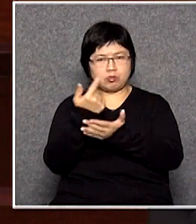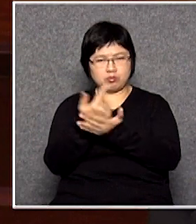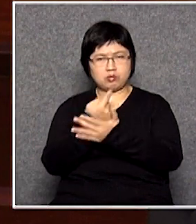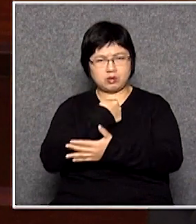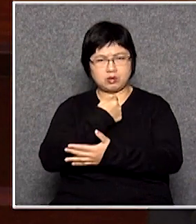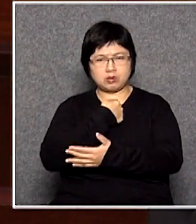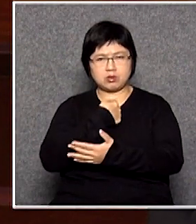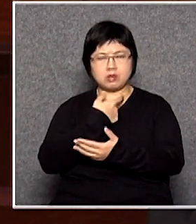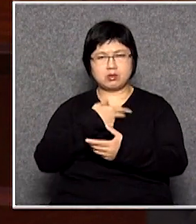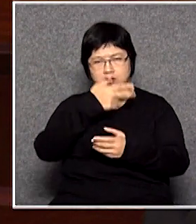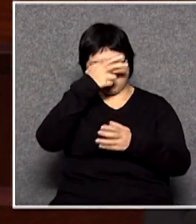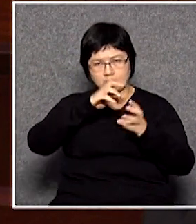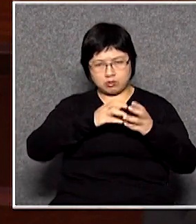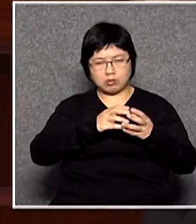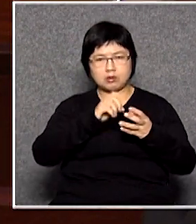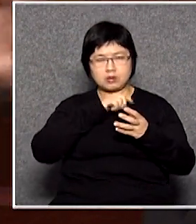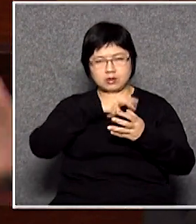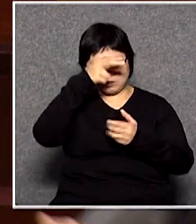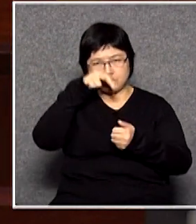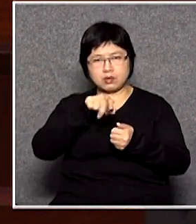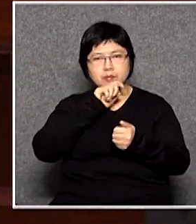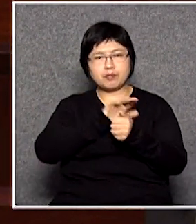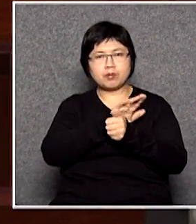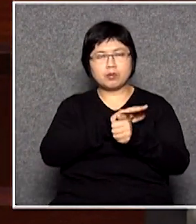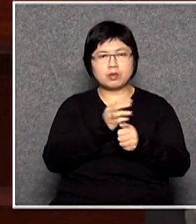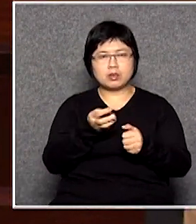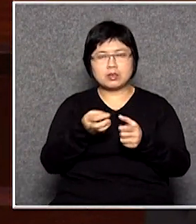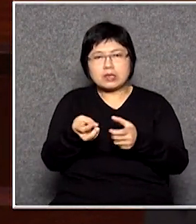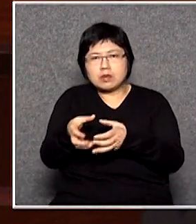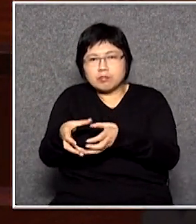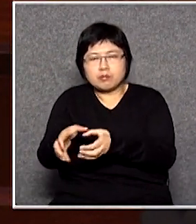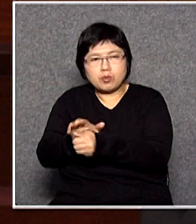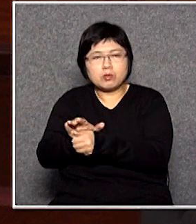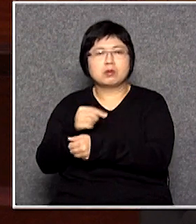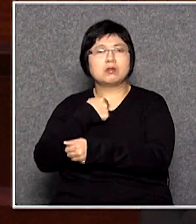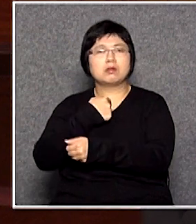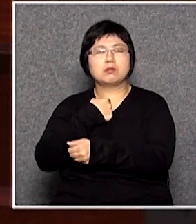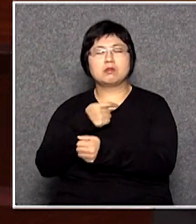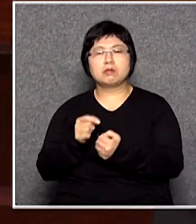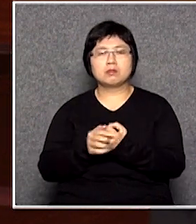來的，在政黨政治來說，是吧？你要保障小黨還重要，是吧？